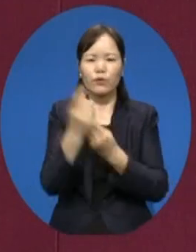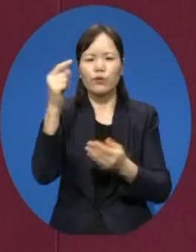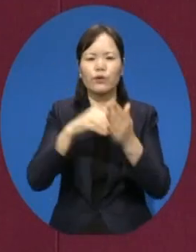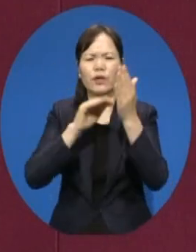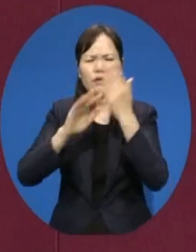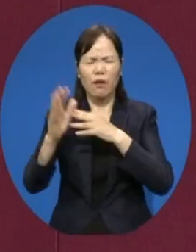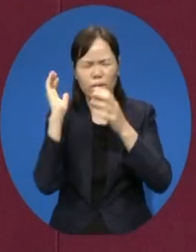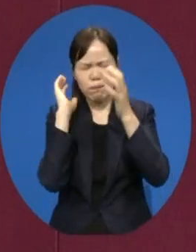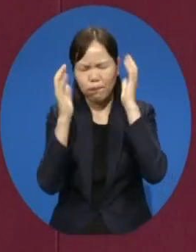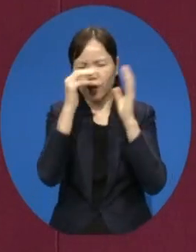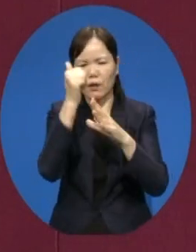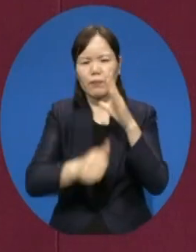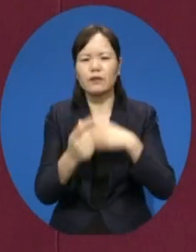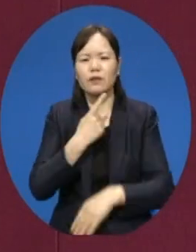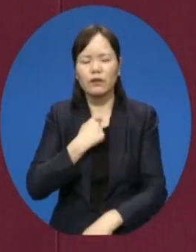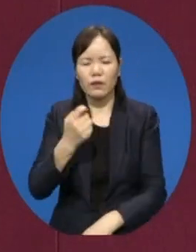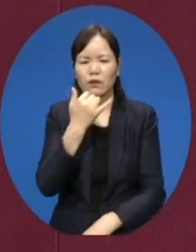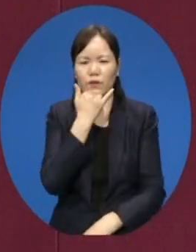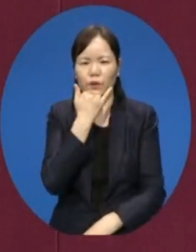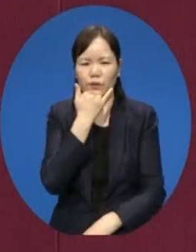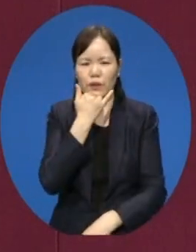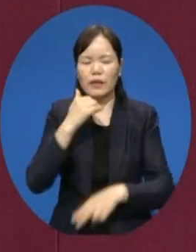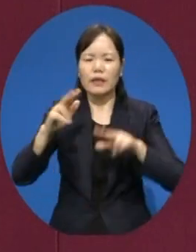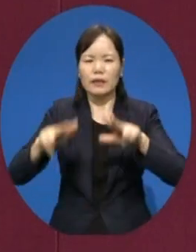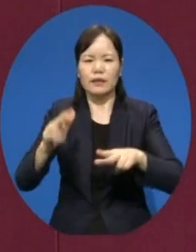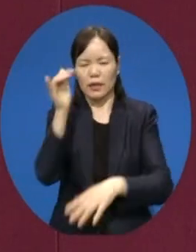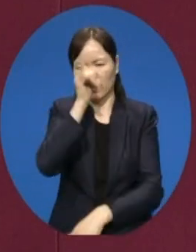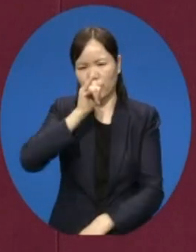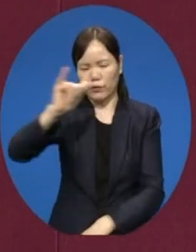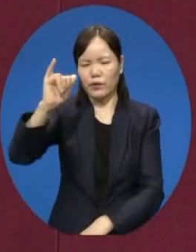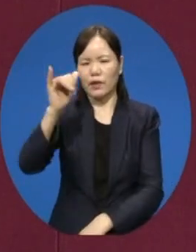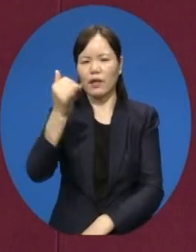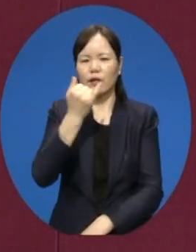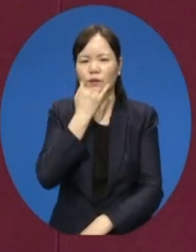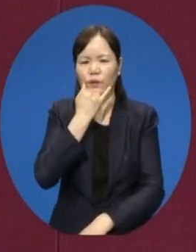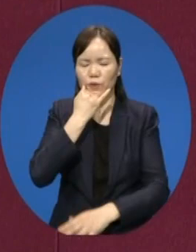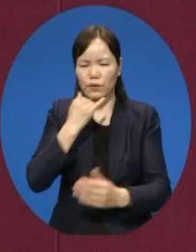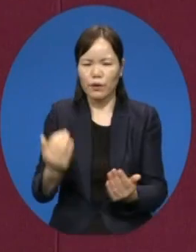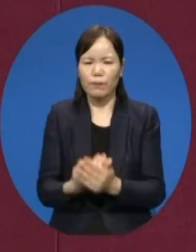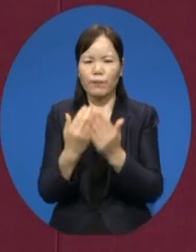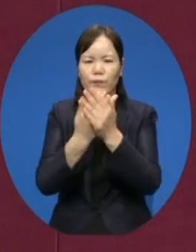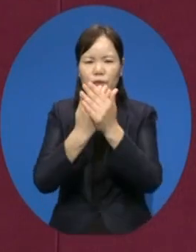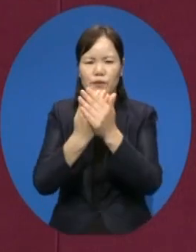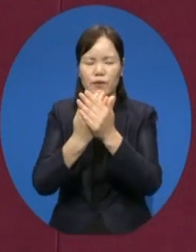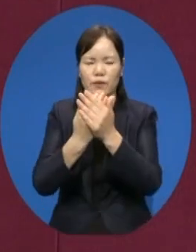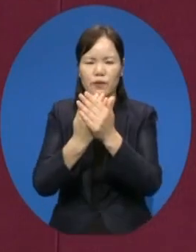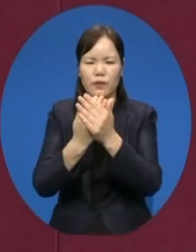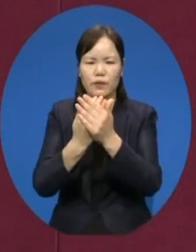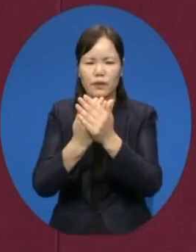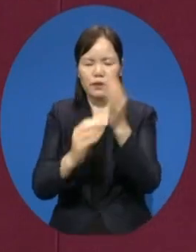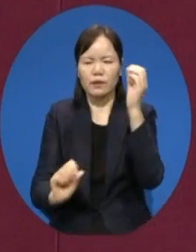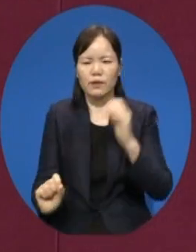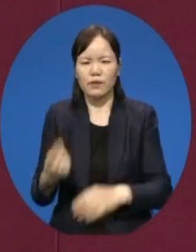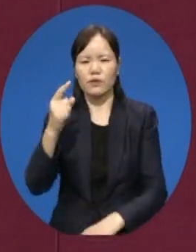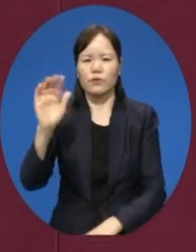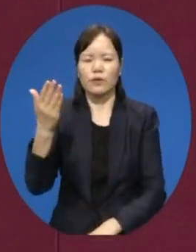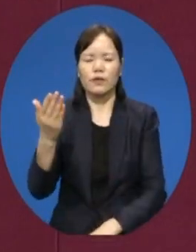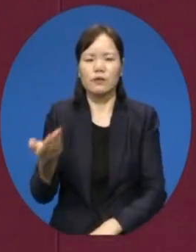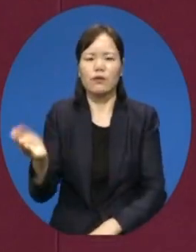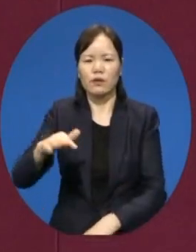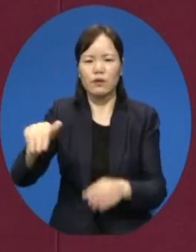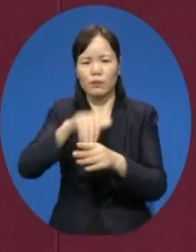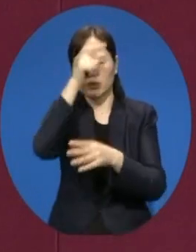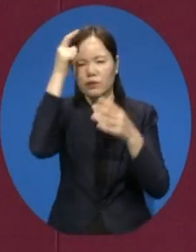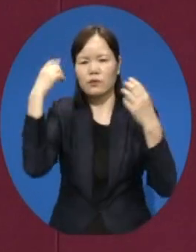극도의 혼란에 빠졌던 독일, 이제 다시 위대한 독일로 발돋움하게 만든 기초가 됐습니다. 하지만 문재인